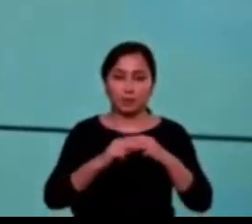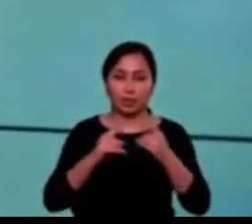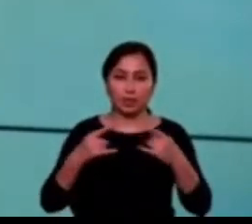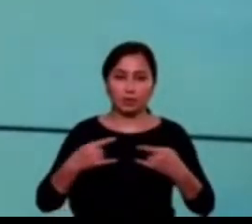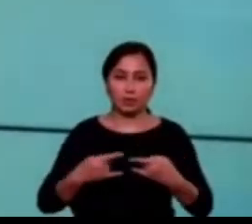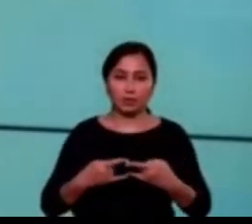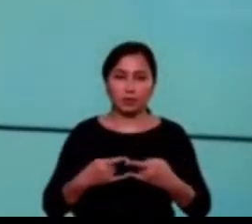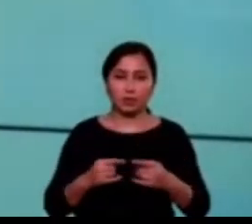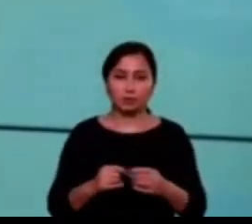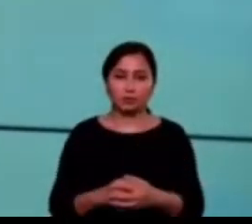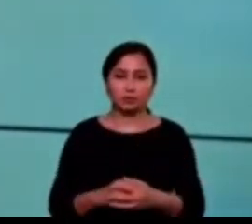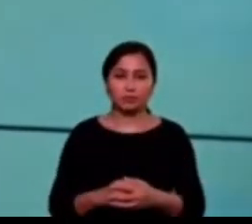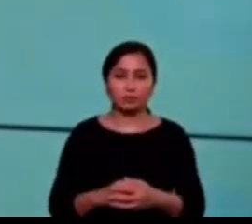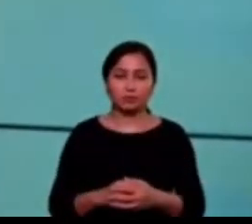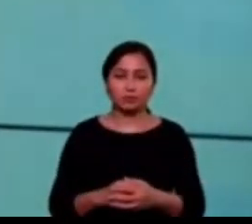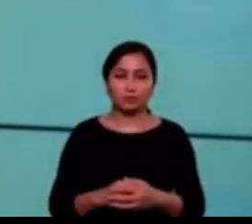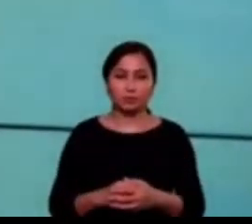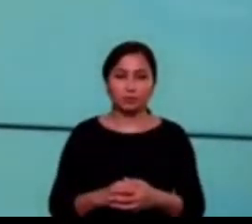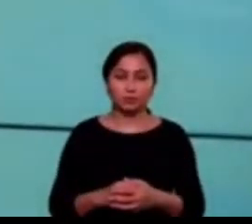экран.